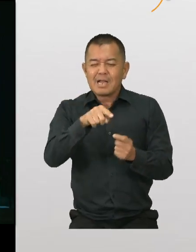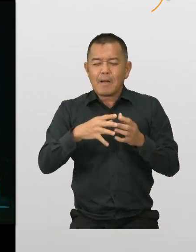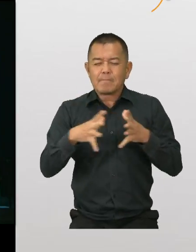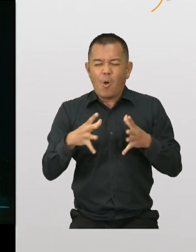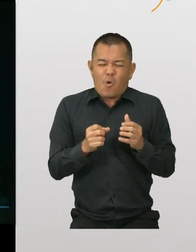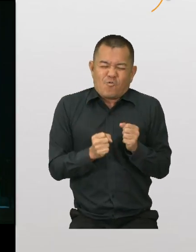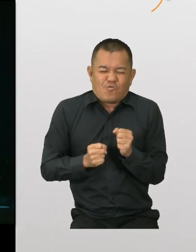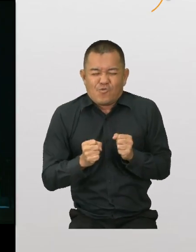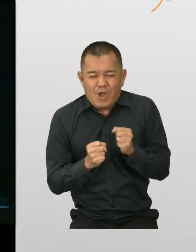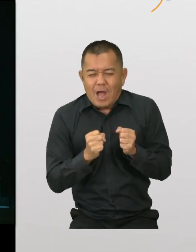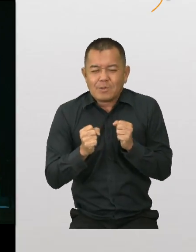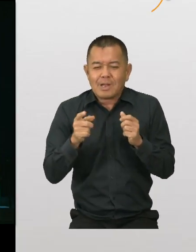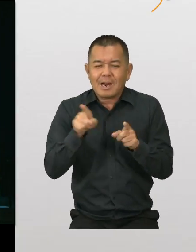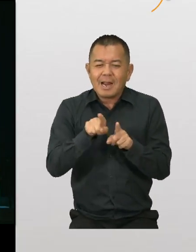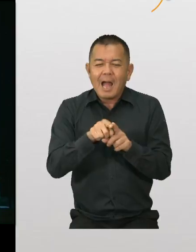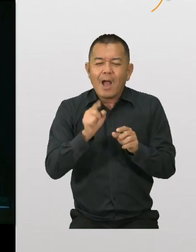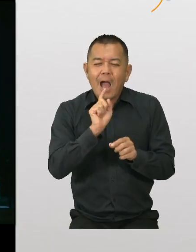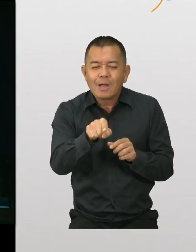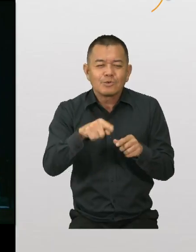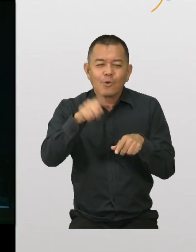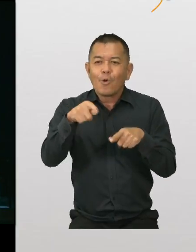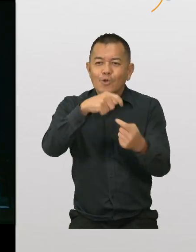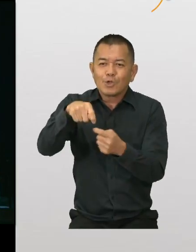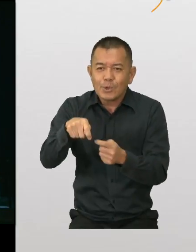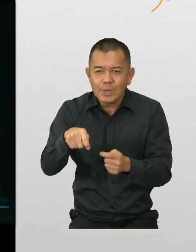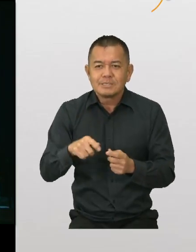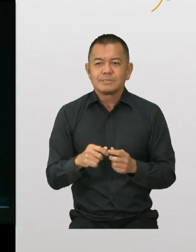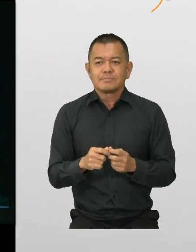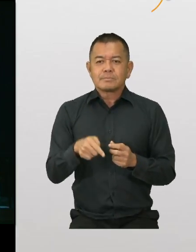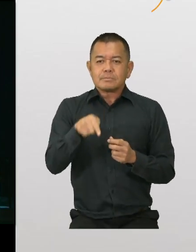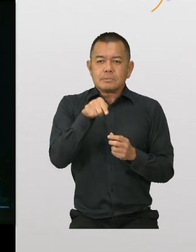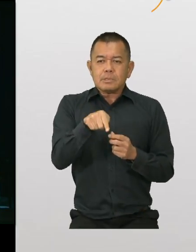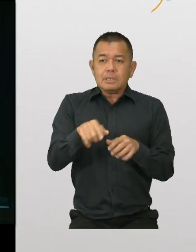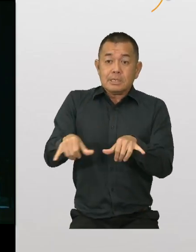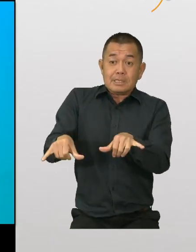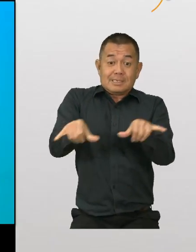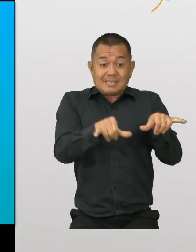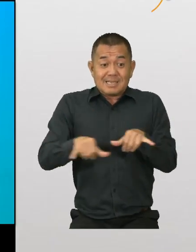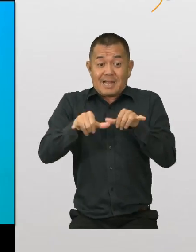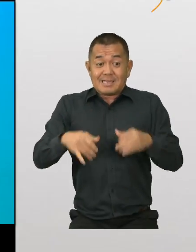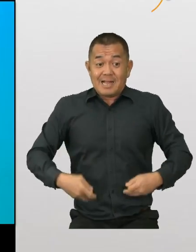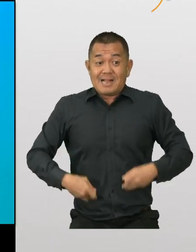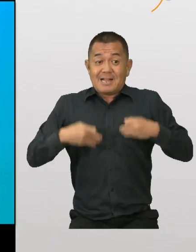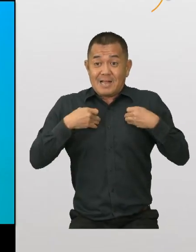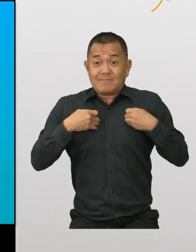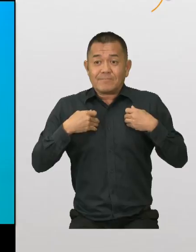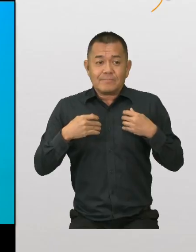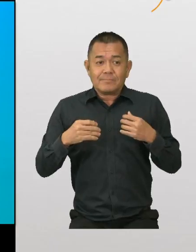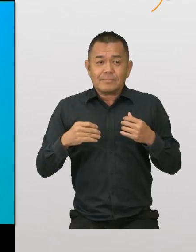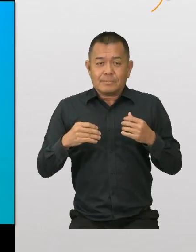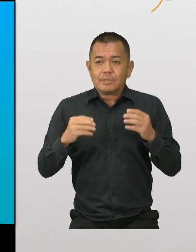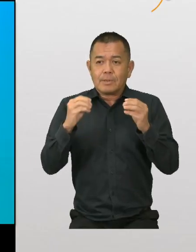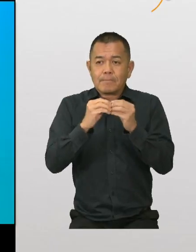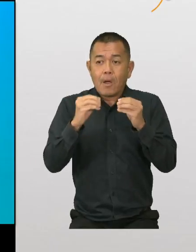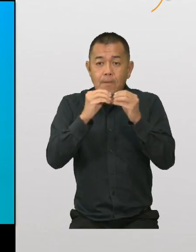per year. 国际博览会 Currently, 中心 there is one travel fair going on even as we 其实 speak. 生活水平提高了， Our